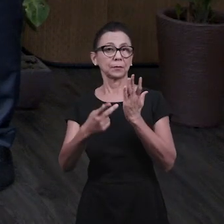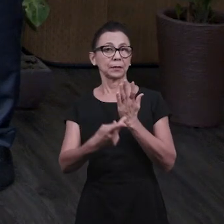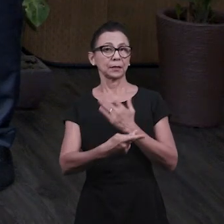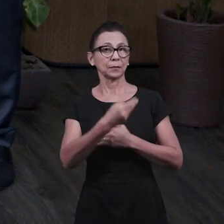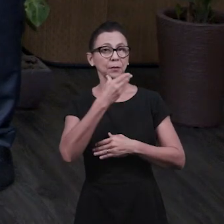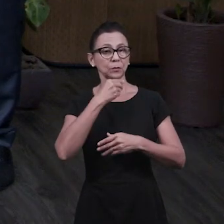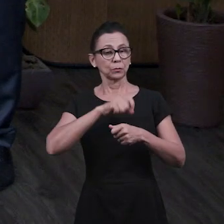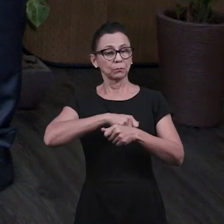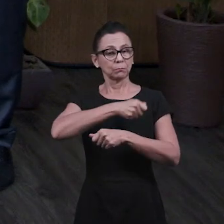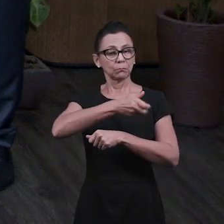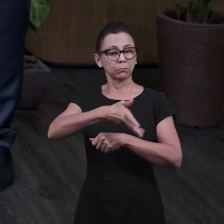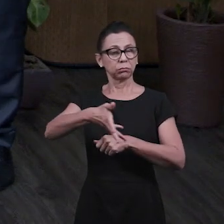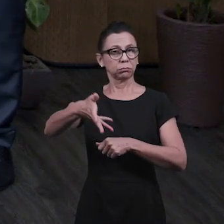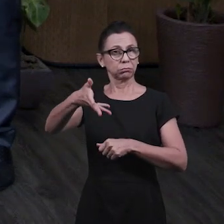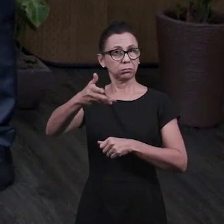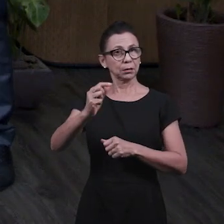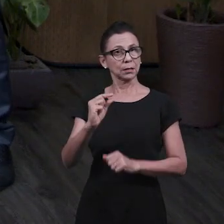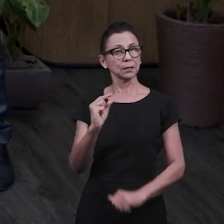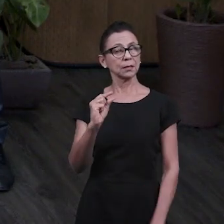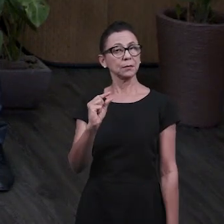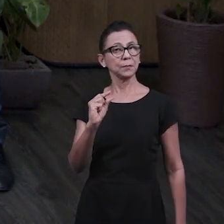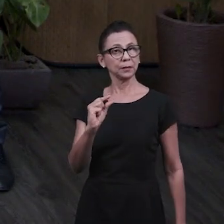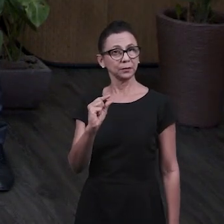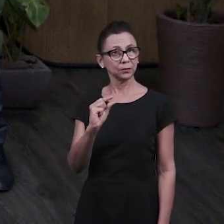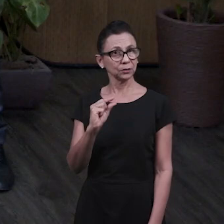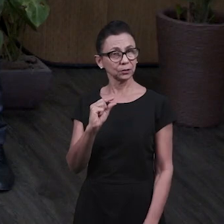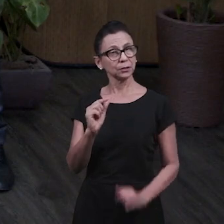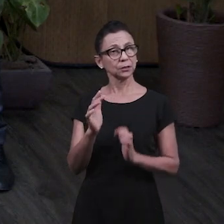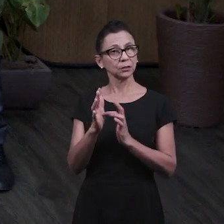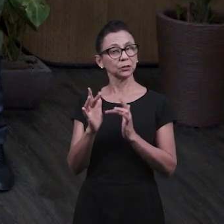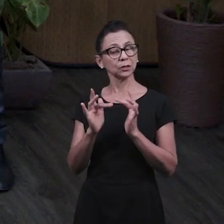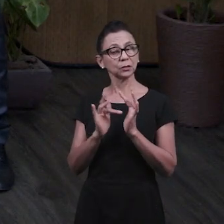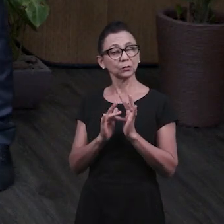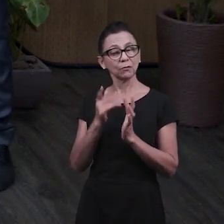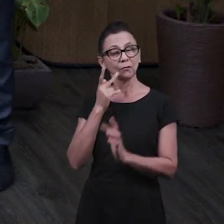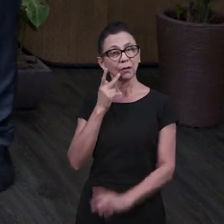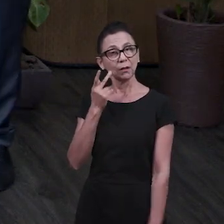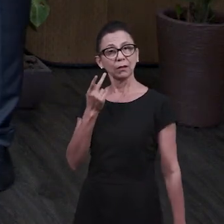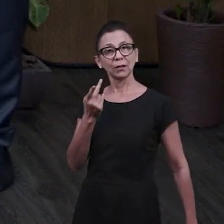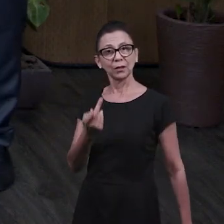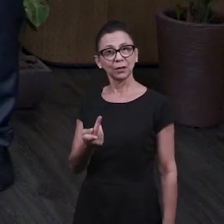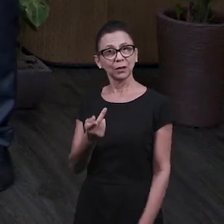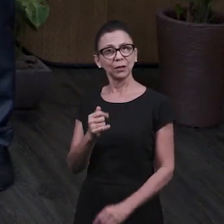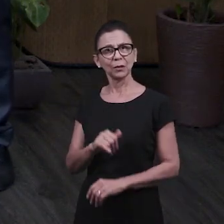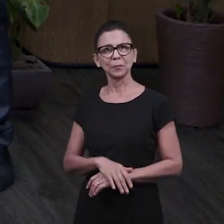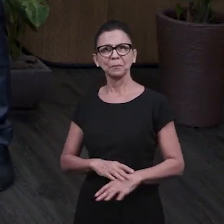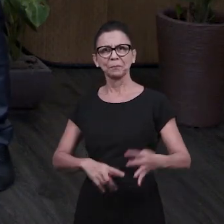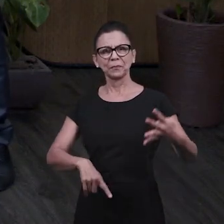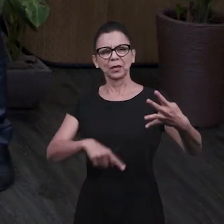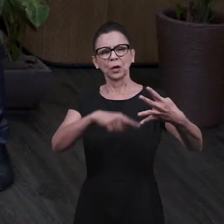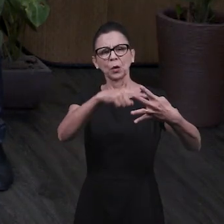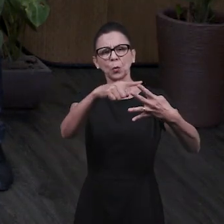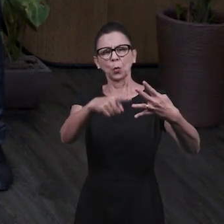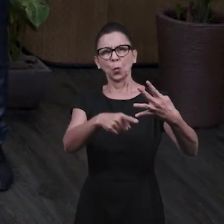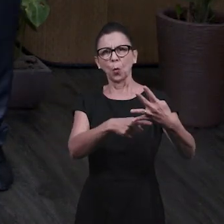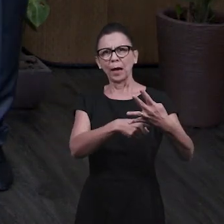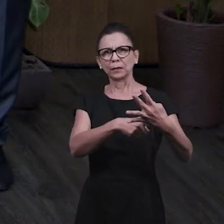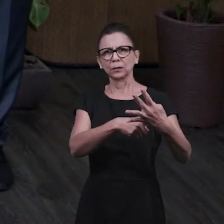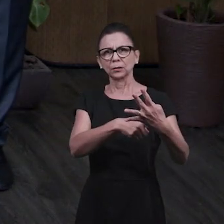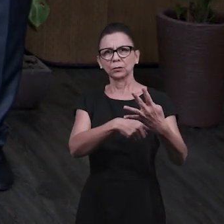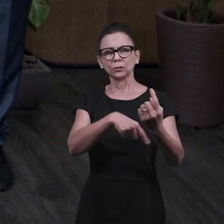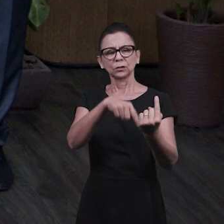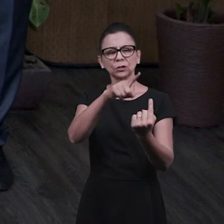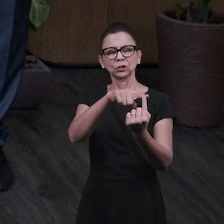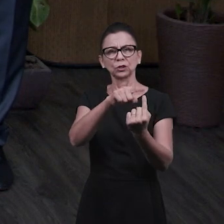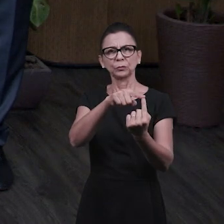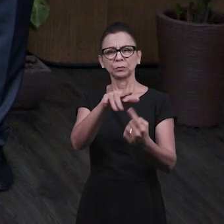semeur que la sémence citée par Jésus a été lancée en 4 types différents